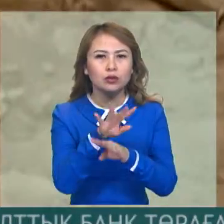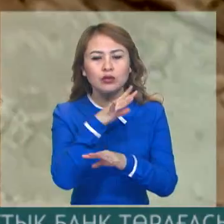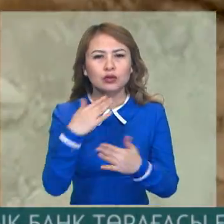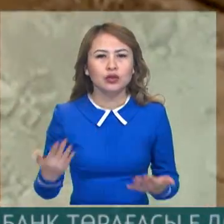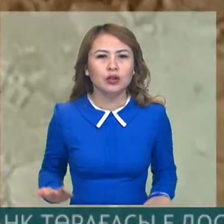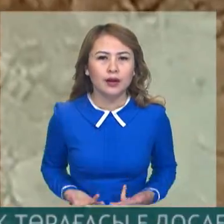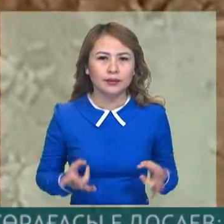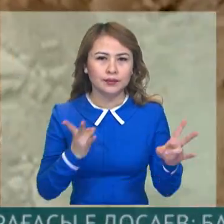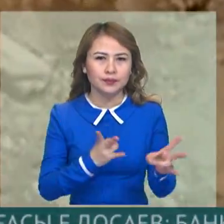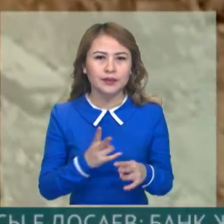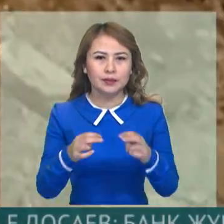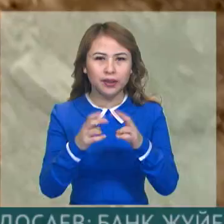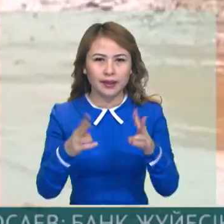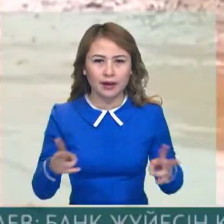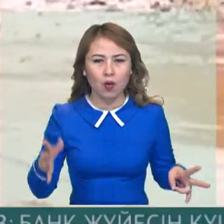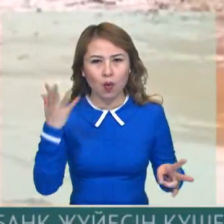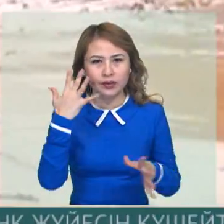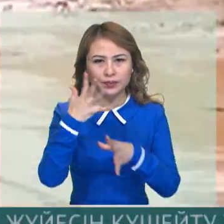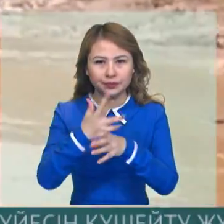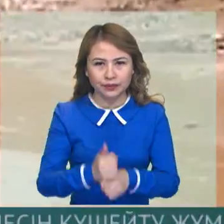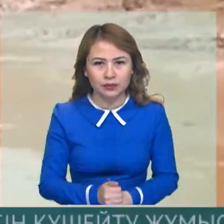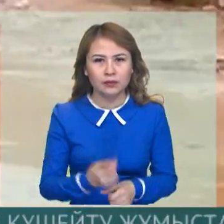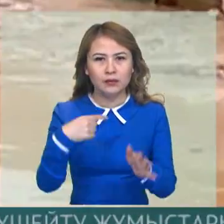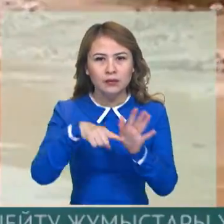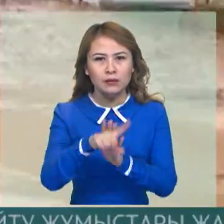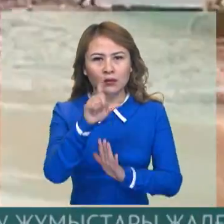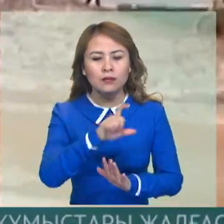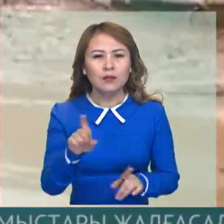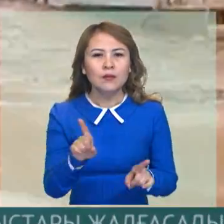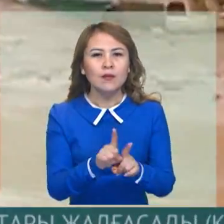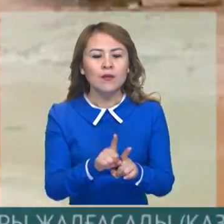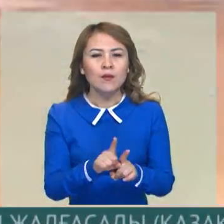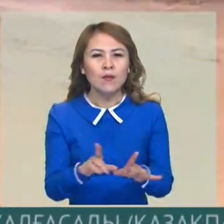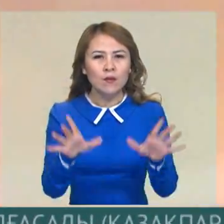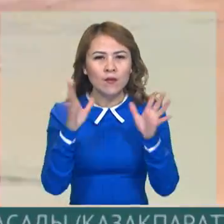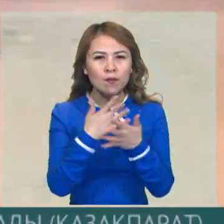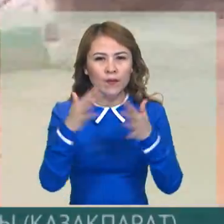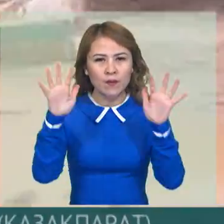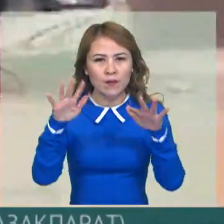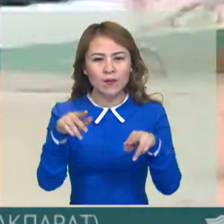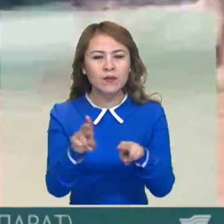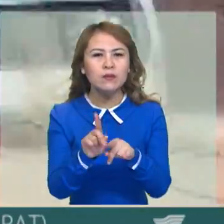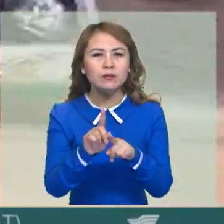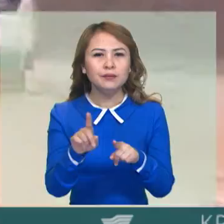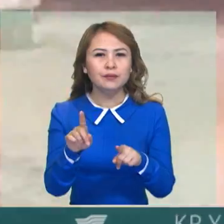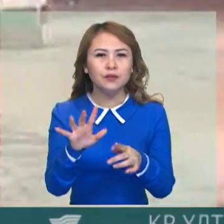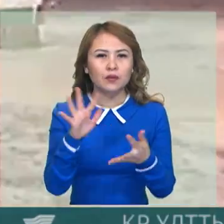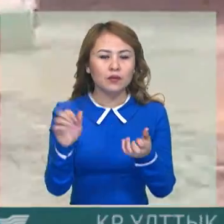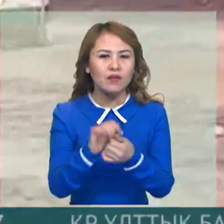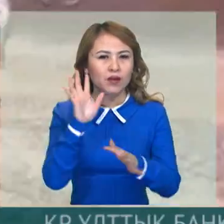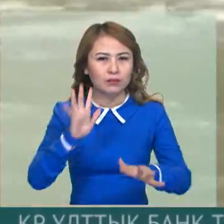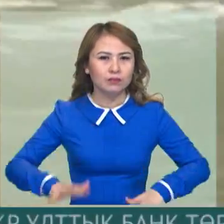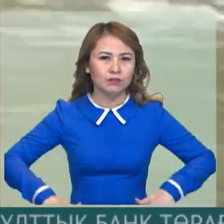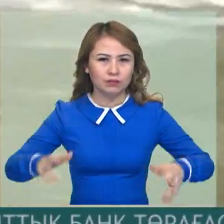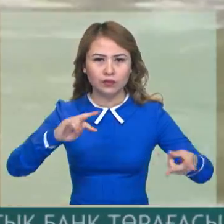ондаған тұрғын жарақат алды. Ғимарат қирағанда адамдар ішінде ғибадат жасап отырған. Елде жауын шашын толастамай тұр. Нөсер соңы су